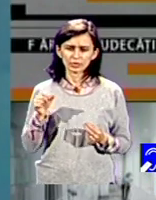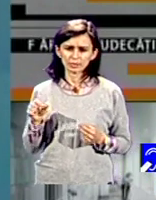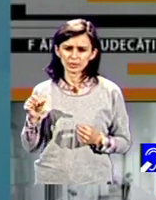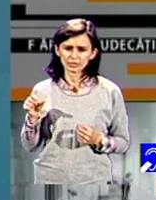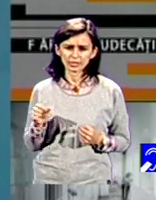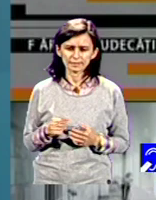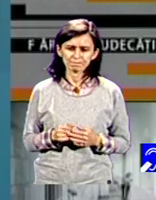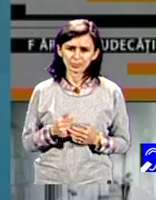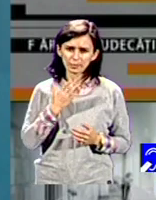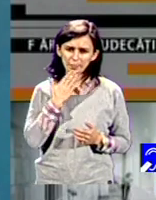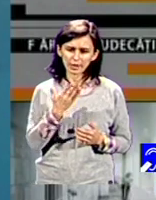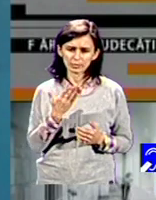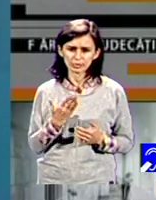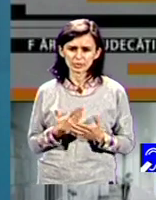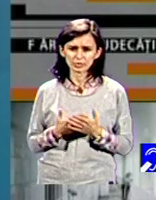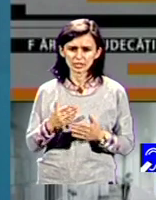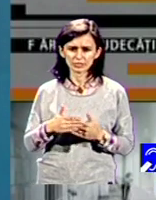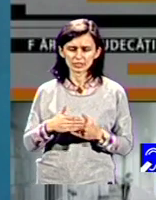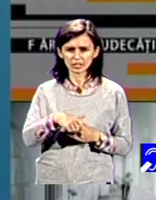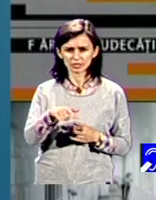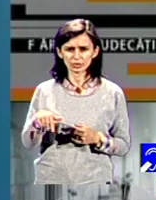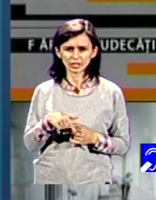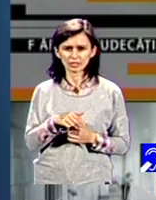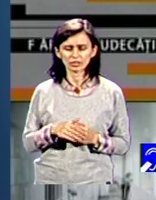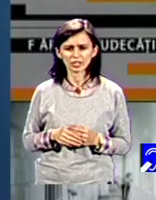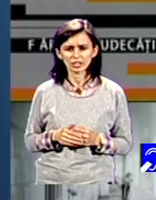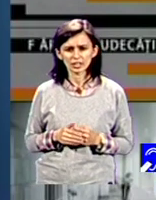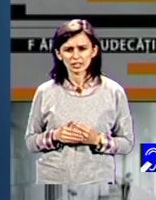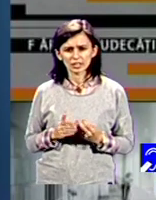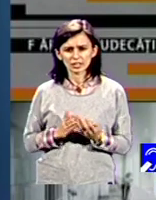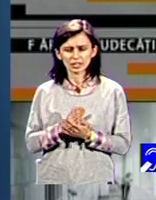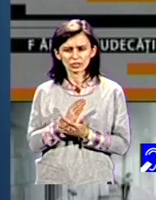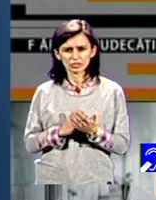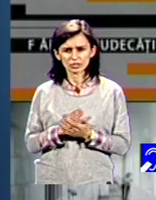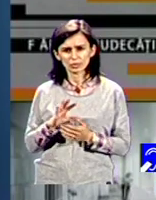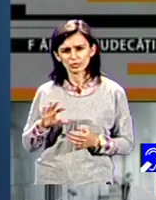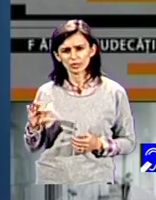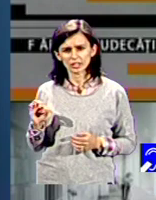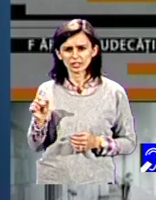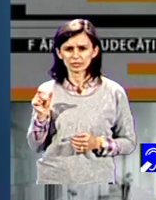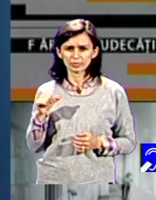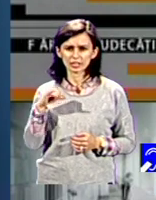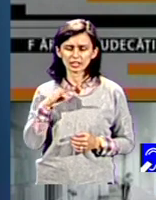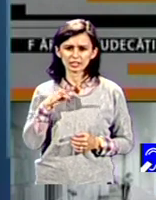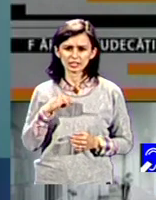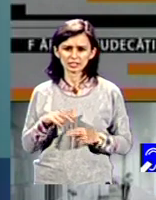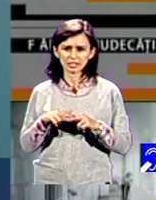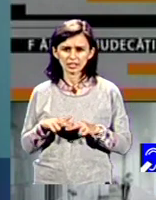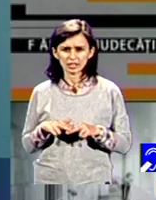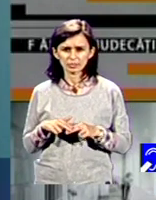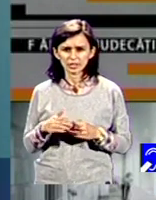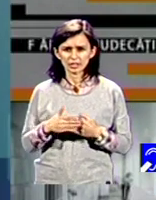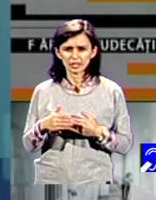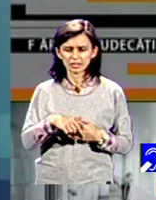astăzi alături de noi la fără prejudecăți noi Revenim imediat în discuție cu alte subiecte interesante rămâneți cu noi fără prejudecăți